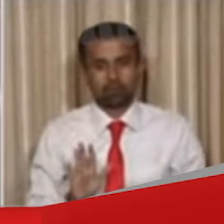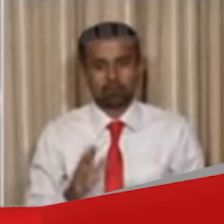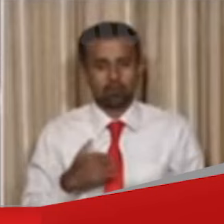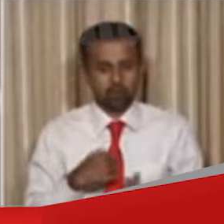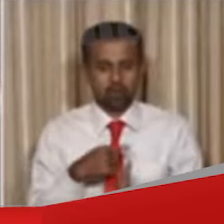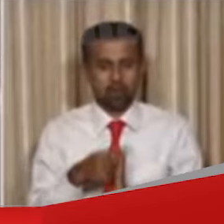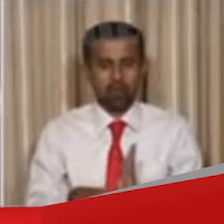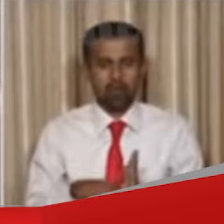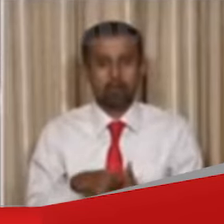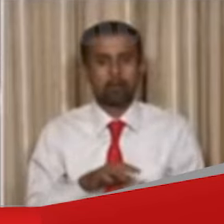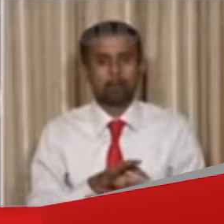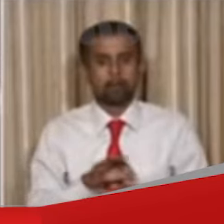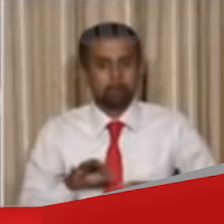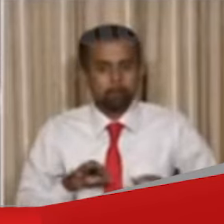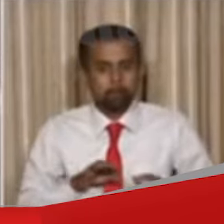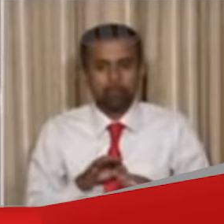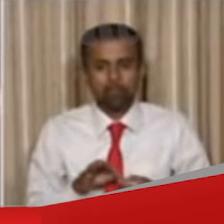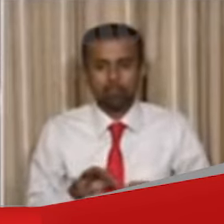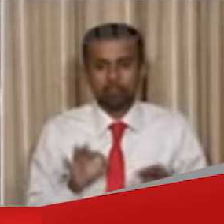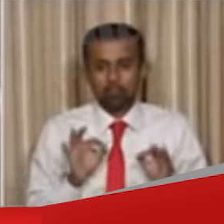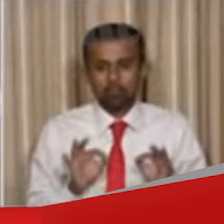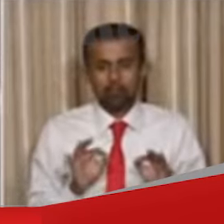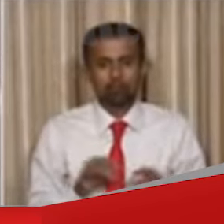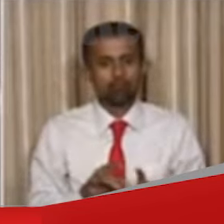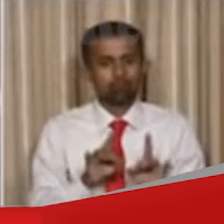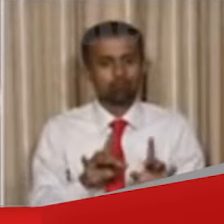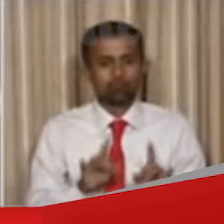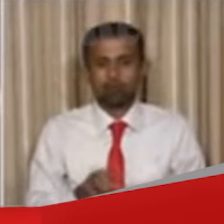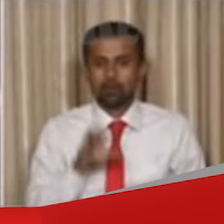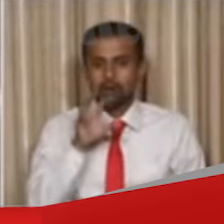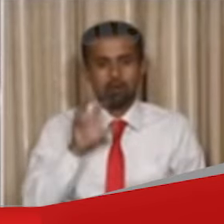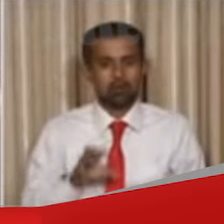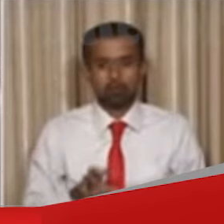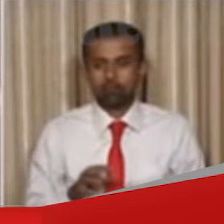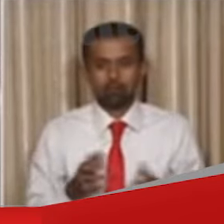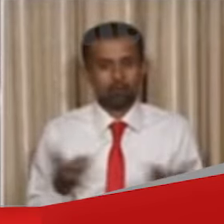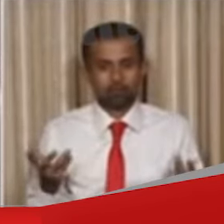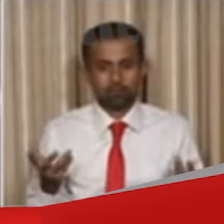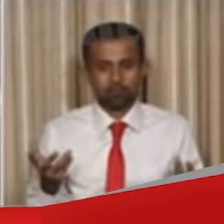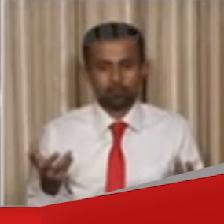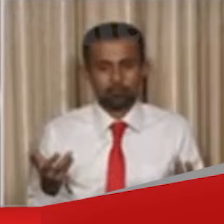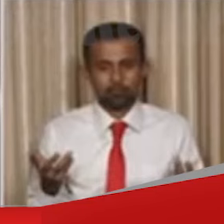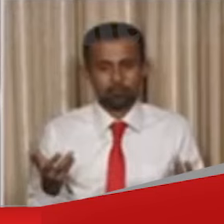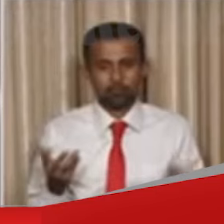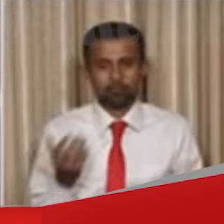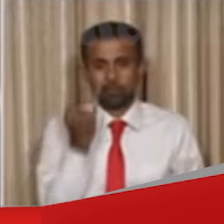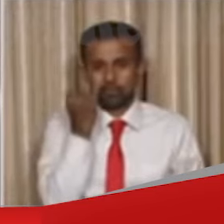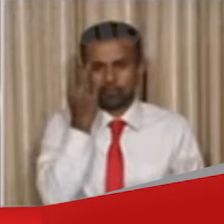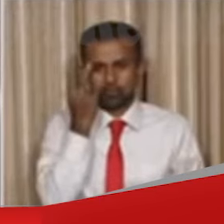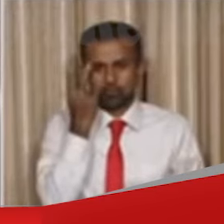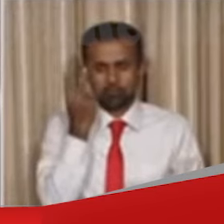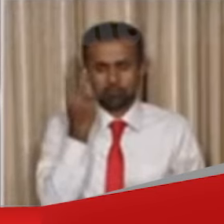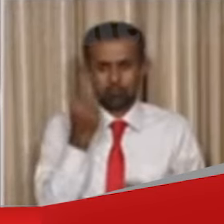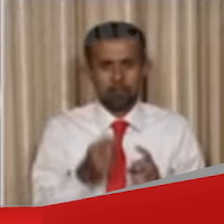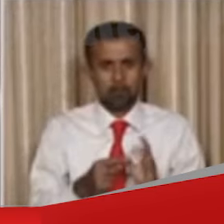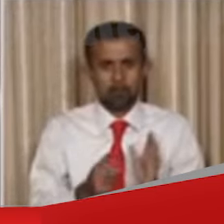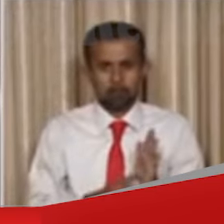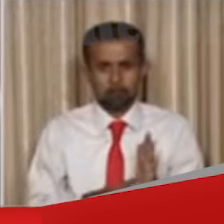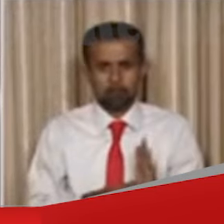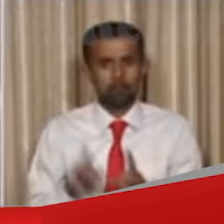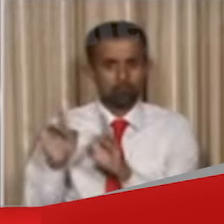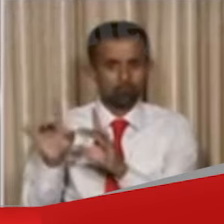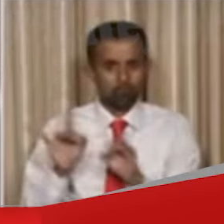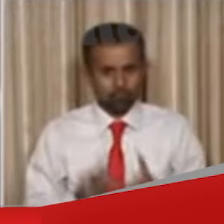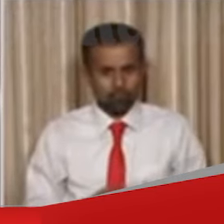රටේ ප්‍රජාතන්ත්‍රවාදී ආකාරයේ රටවල් නෙවෙයි. මේක බොහෝ දුරට සිංගප්පූරුවේ පැවතිච්ච පනත පදනම් කරගෙන තමයි